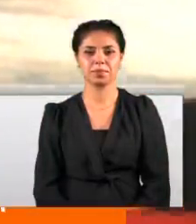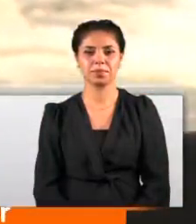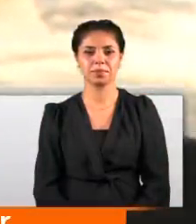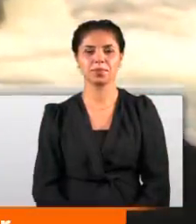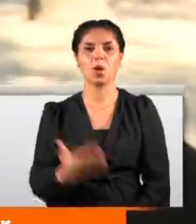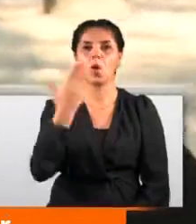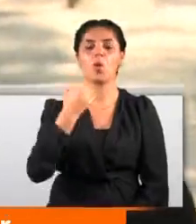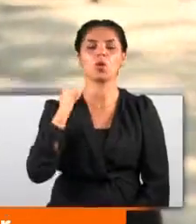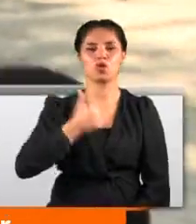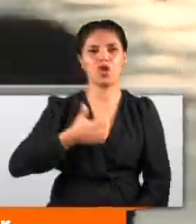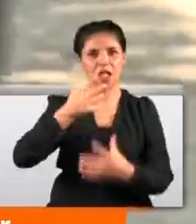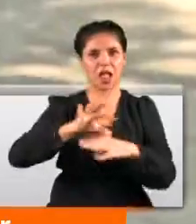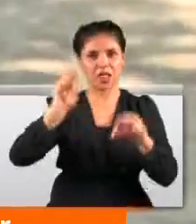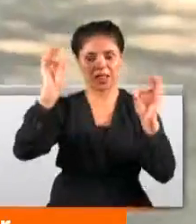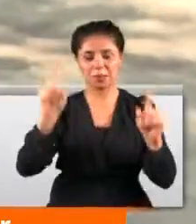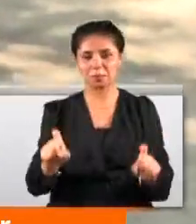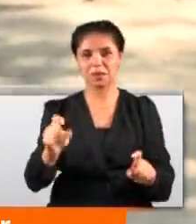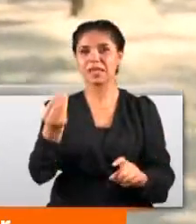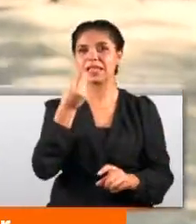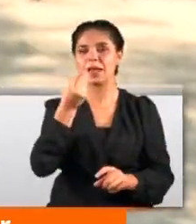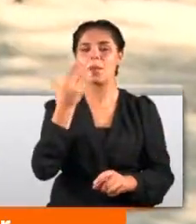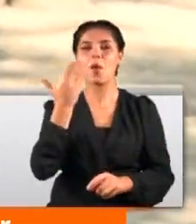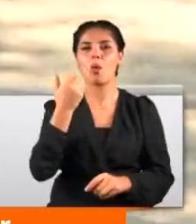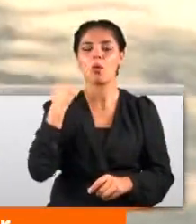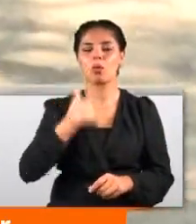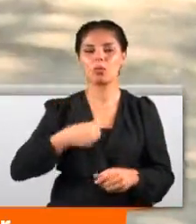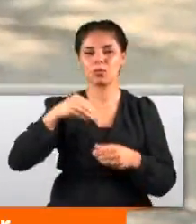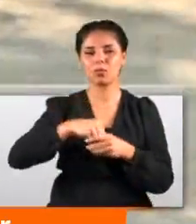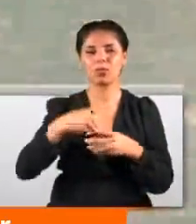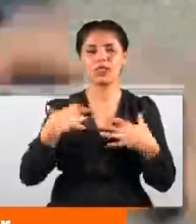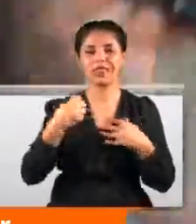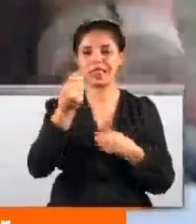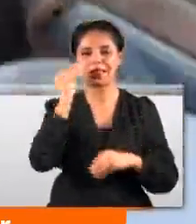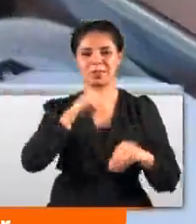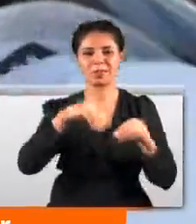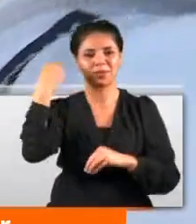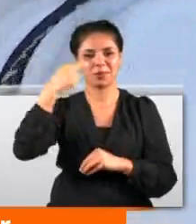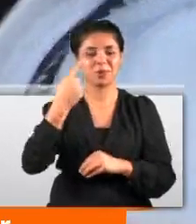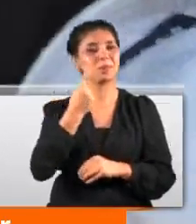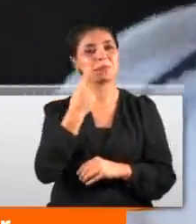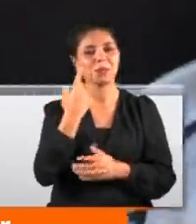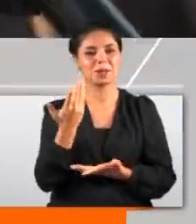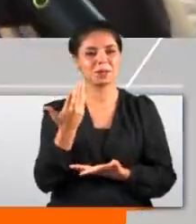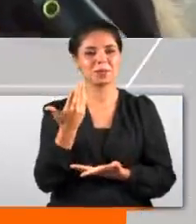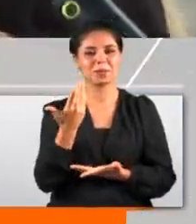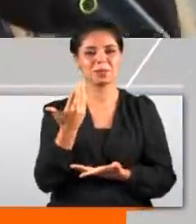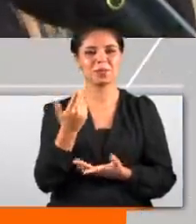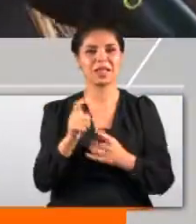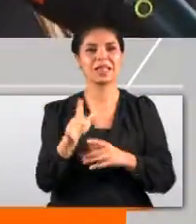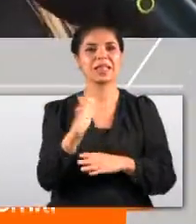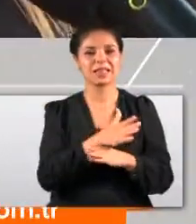Beslenme çantaları hazır mı? Neler olacak çantalara? Evet. Sağlıklı atıştırmalıklar koymayı düşünüyorum. Bakalım. Neler olacak onda?